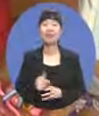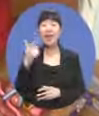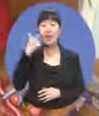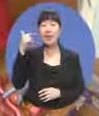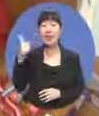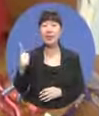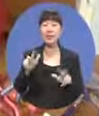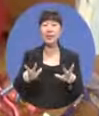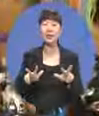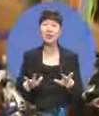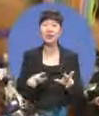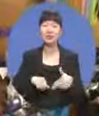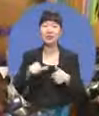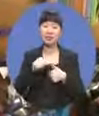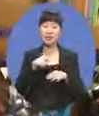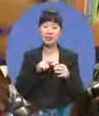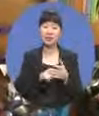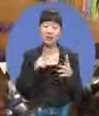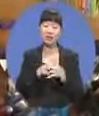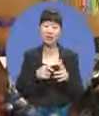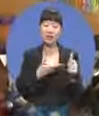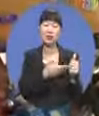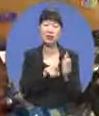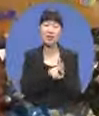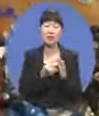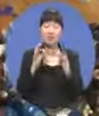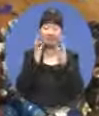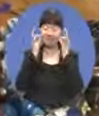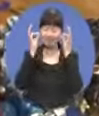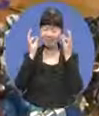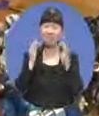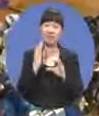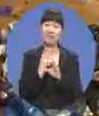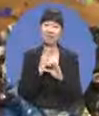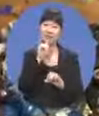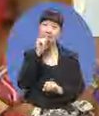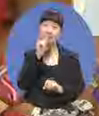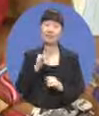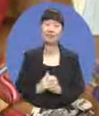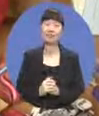아빠도 이제는 민재의 마음을 읽어주기 위해 열심히 노력 중입니다.